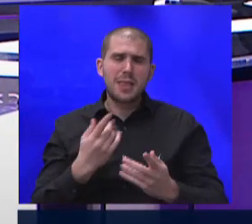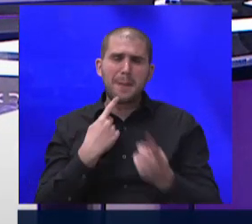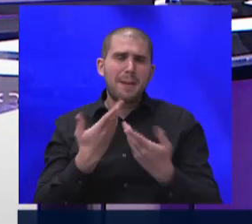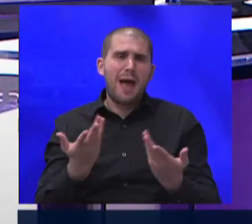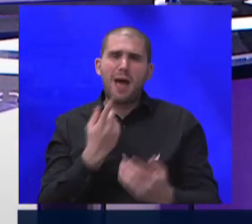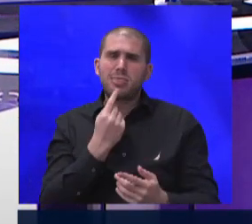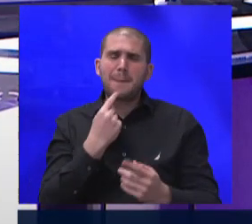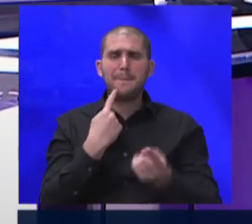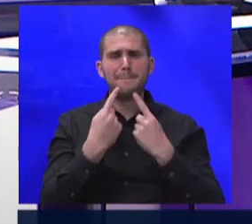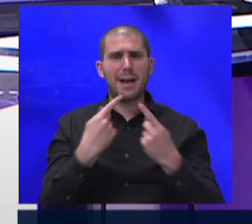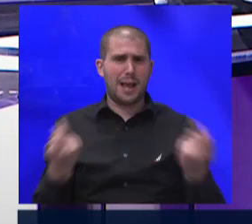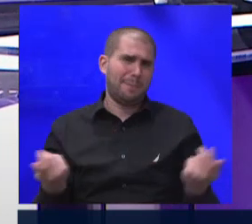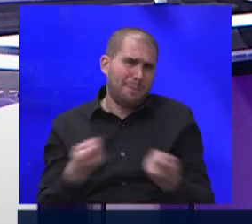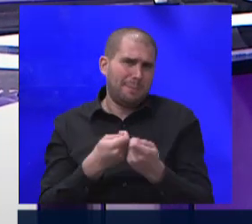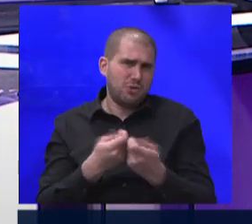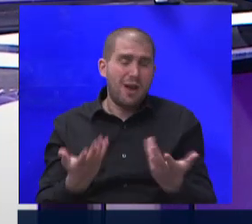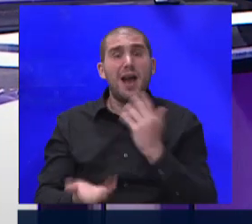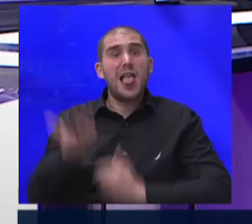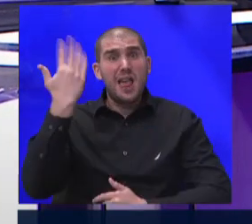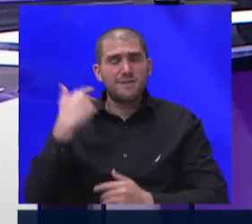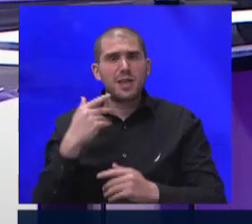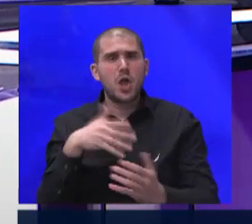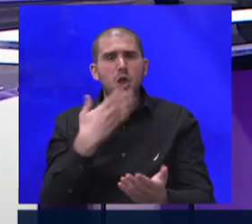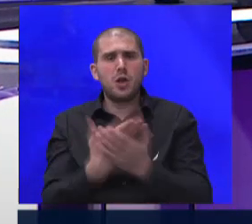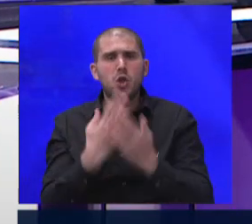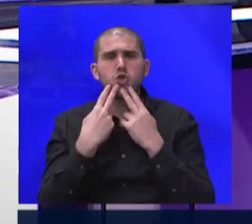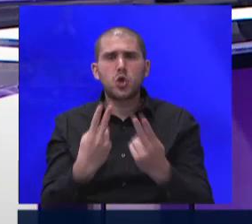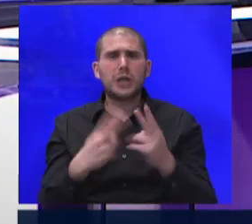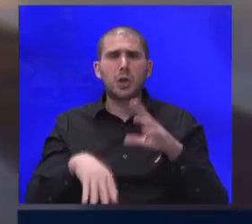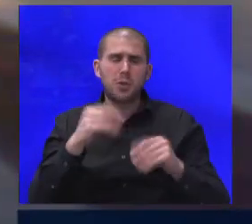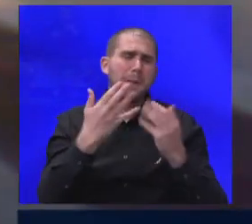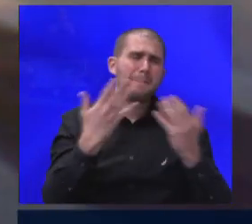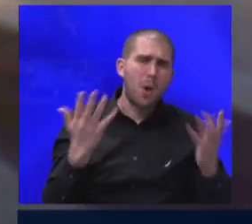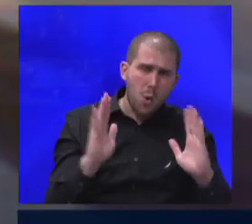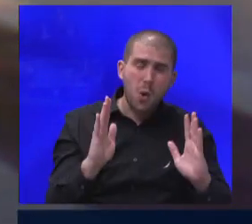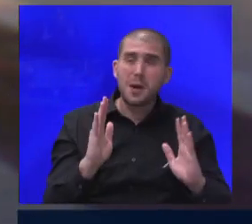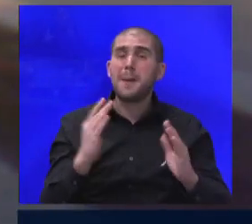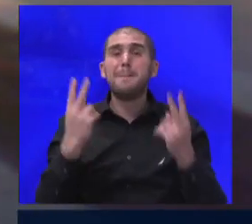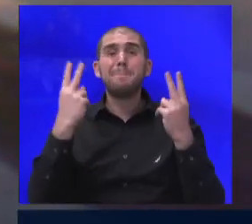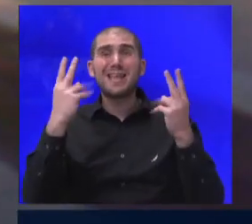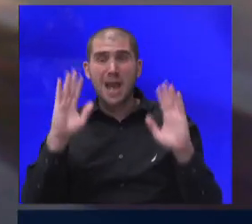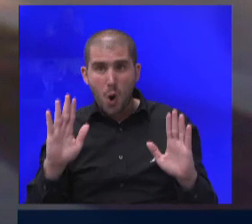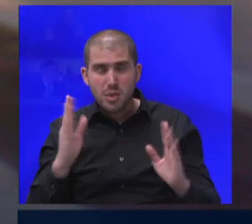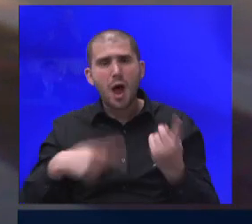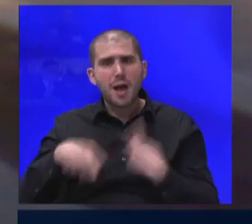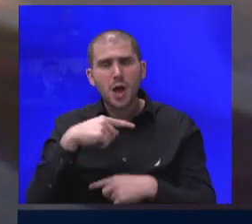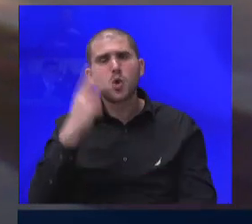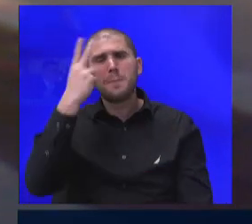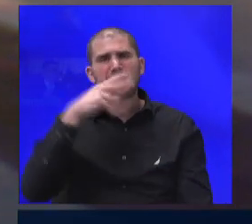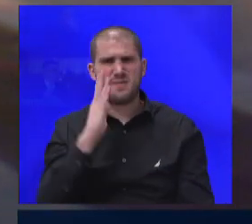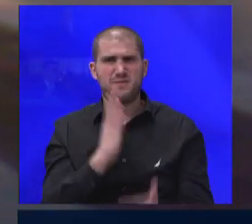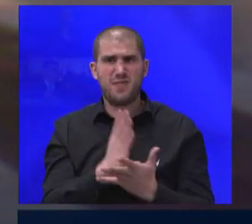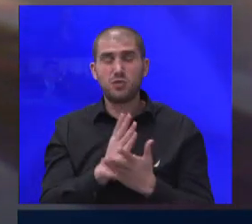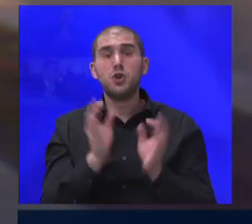הזה לפני שיש תוצאות לבחירות, לפני שאנחנו רואים ברור, מספרים. ברמה ברור. העקרונית, אנחנו מבינים שעל מנת להחליף את